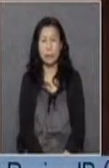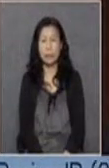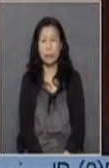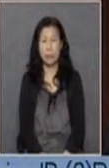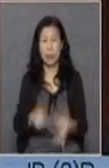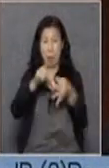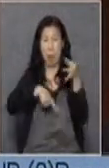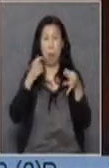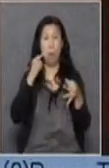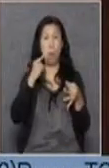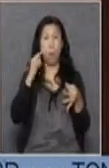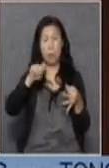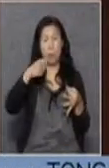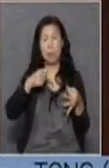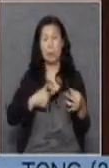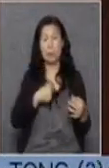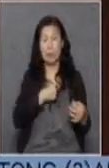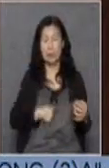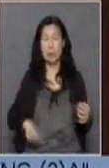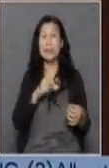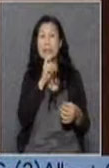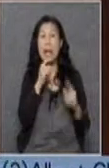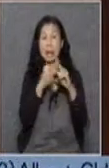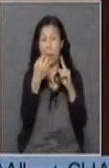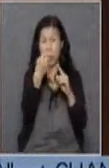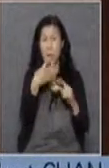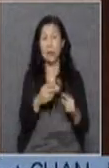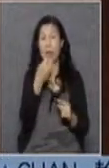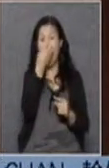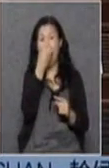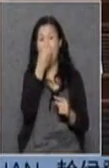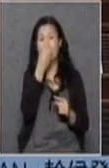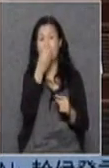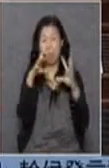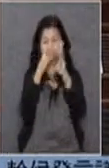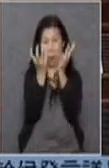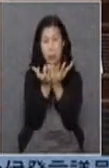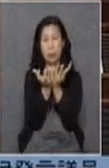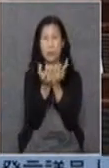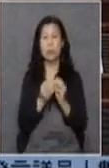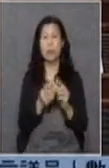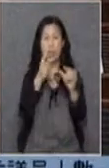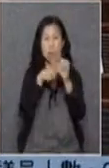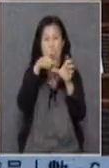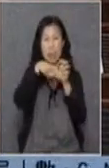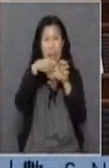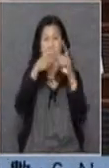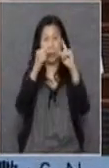家驊議員。 主席，有人說香港最大的群體就是中產人